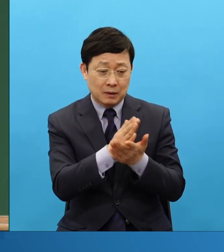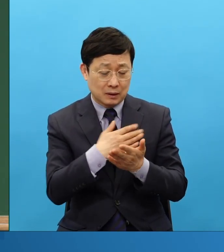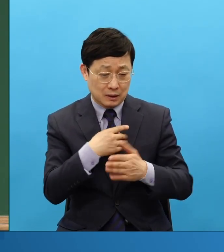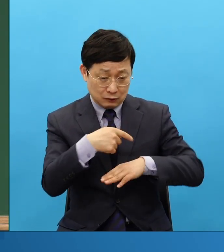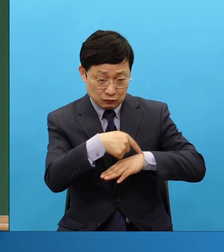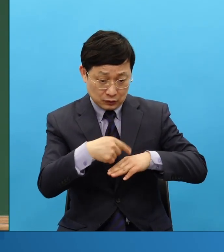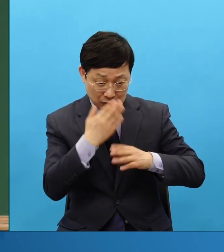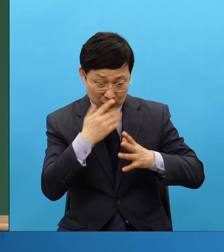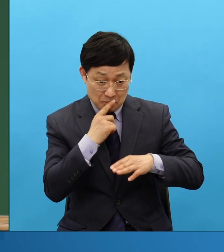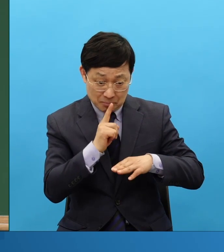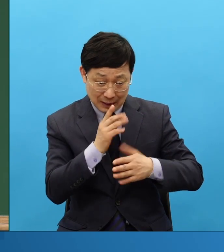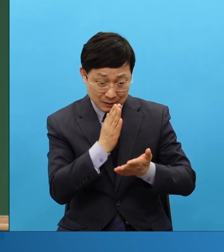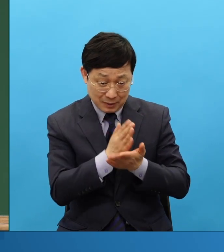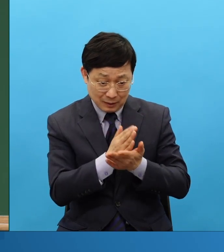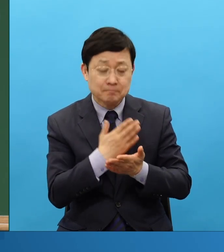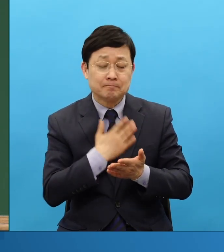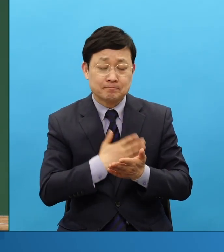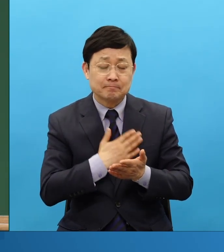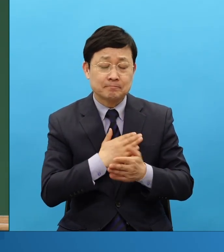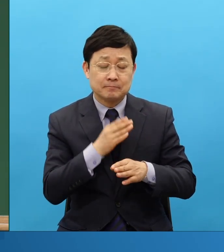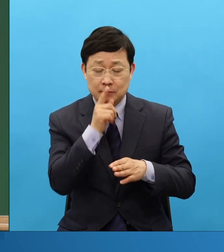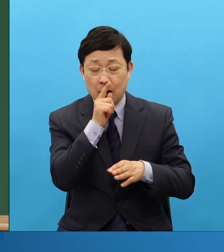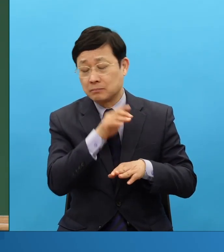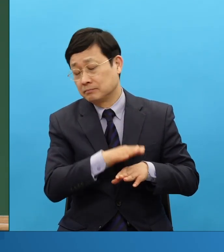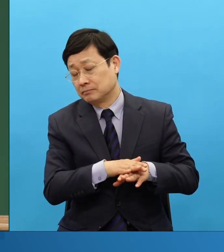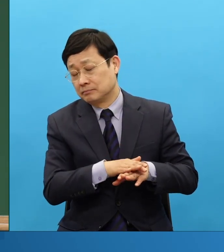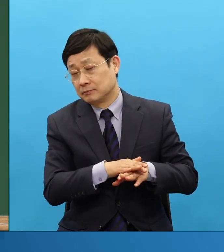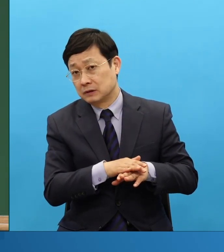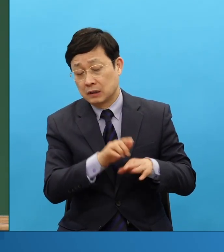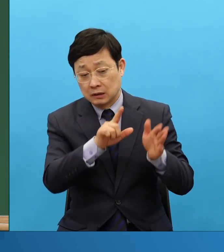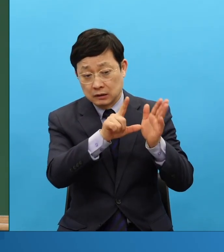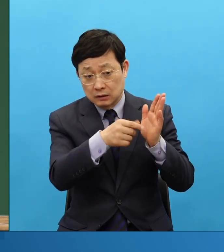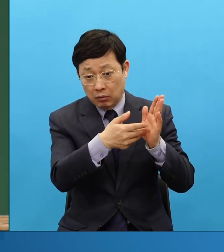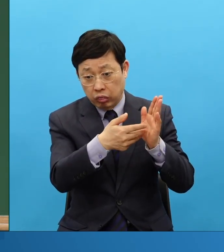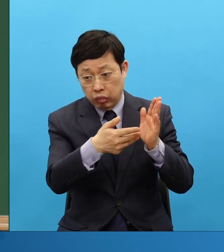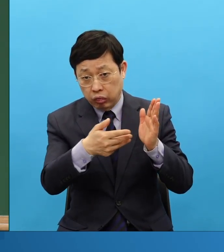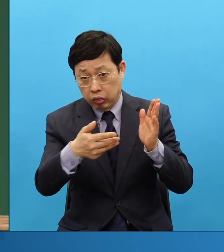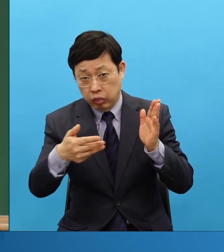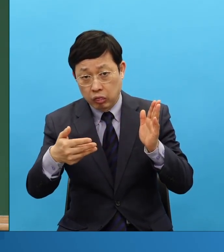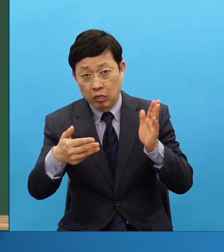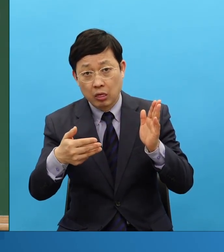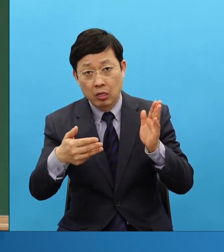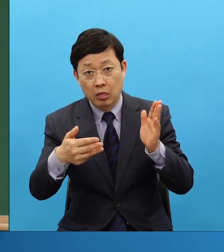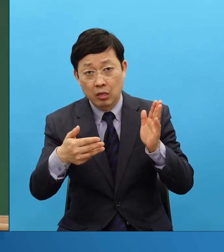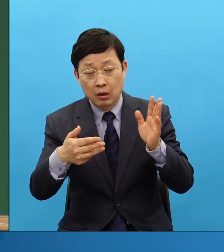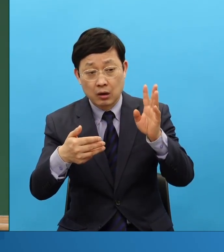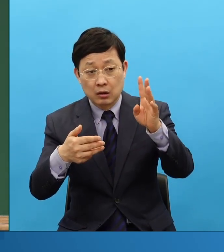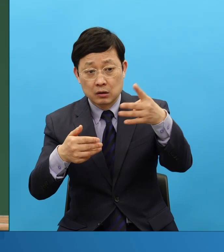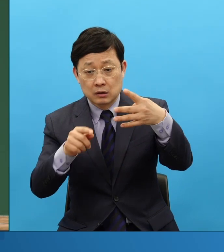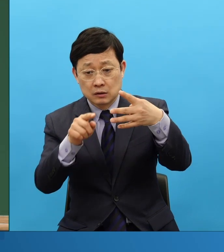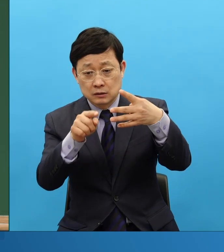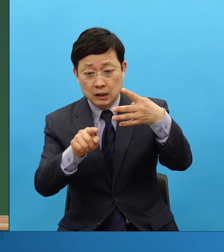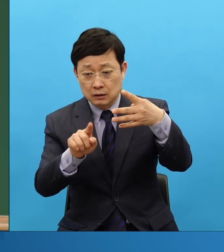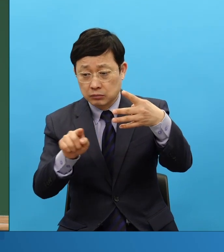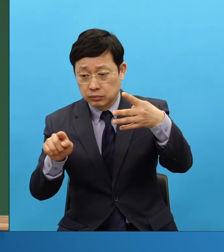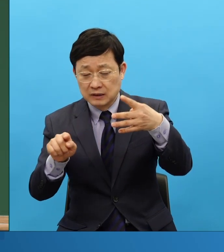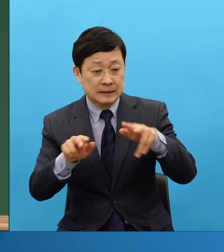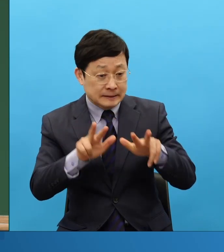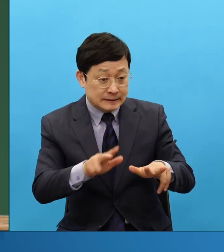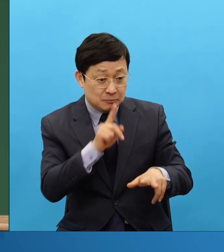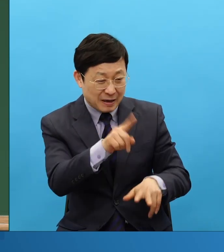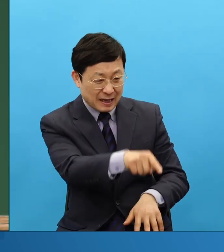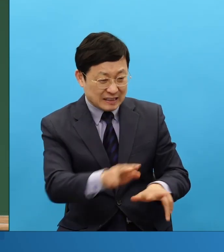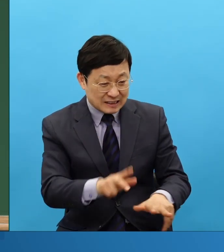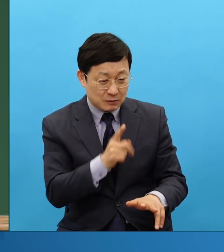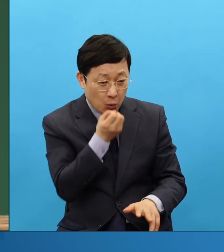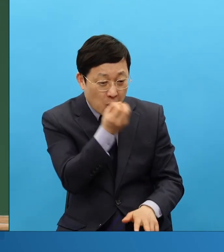알았어요. And she said, okay. She didn't even ask about it. 그러더니 4장에 가서는 지금 가서 말해라는 거예요. And then in chapter